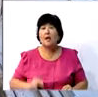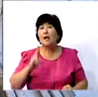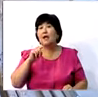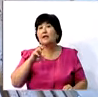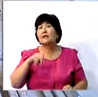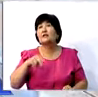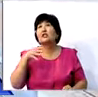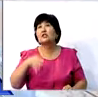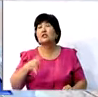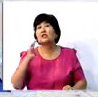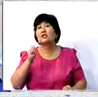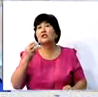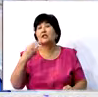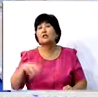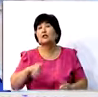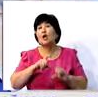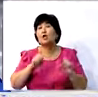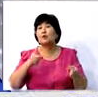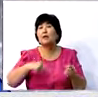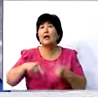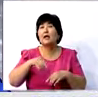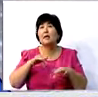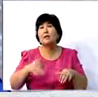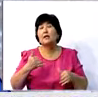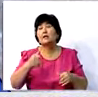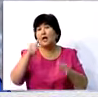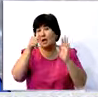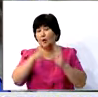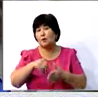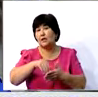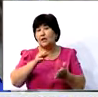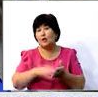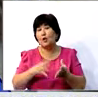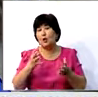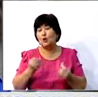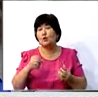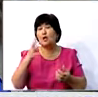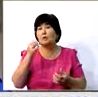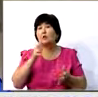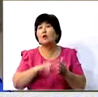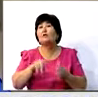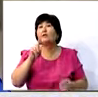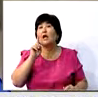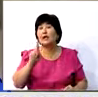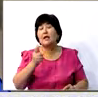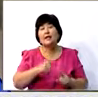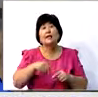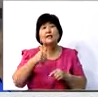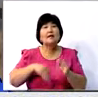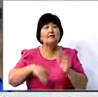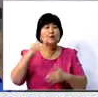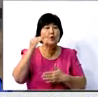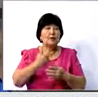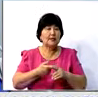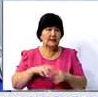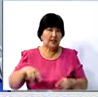Казалинские 4430 субъектов предпринимательства. За полгода зарегистрировано еще 581. Это самый высокий